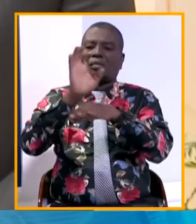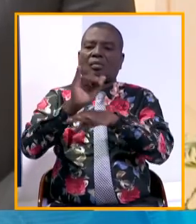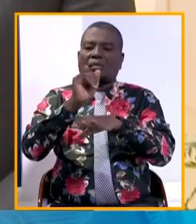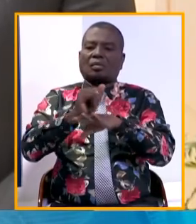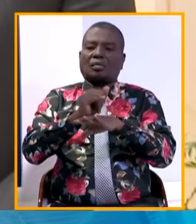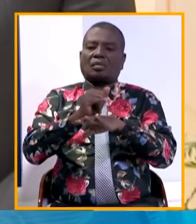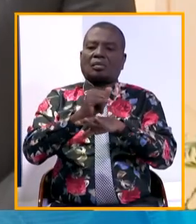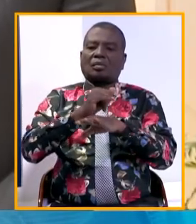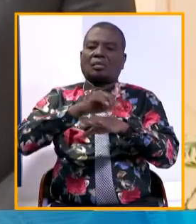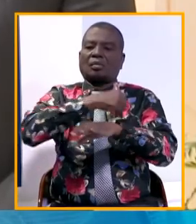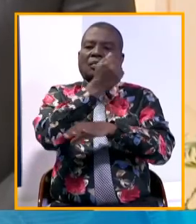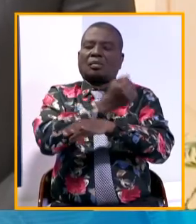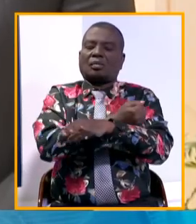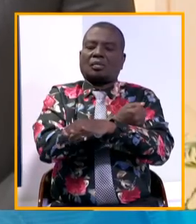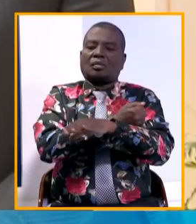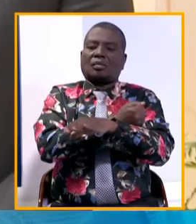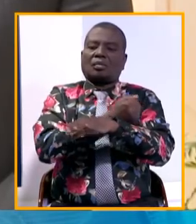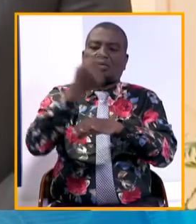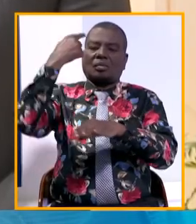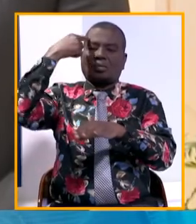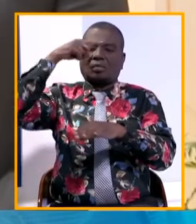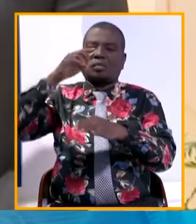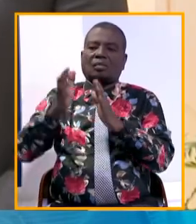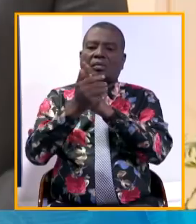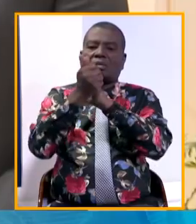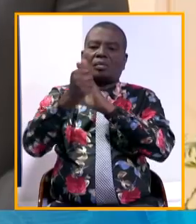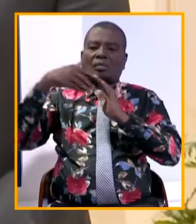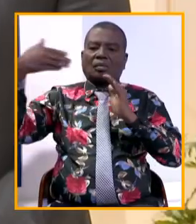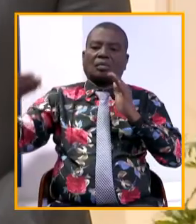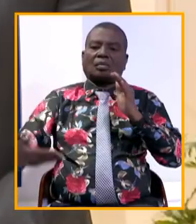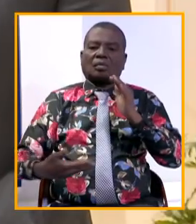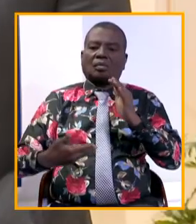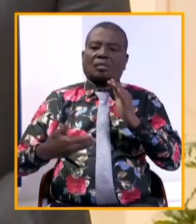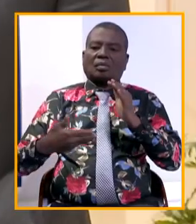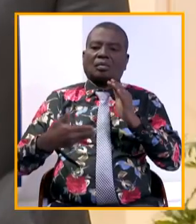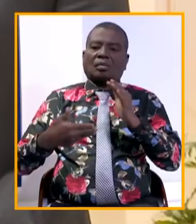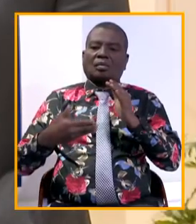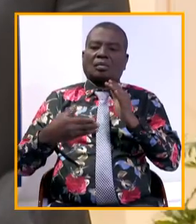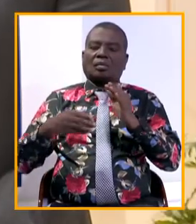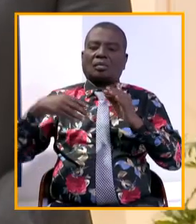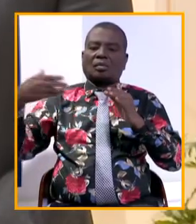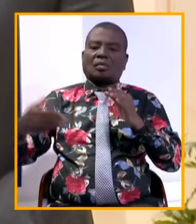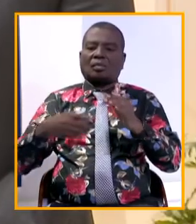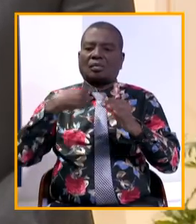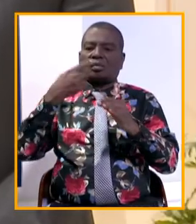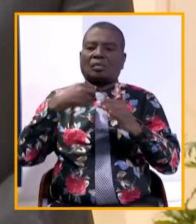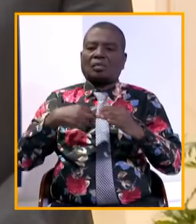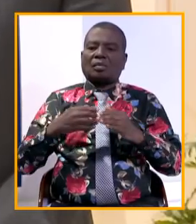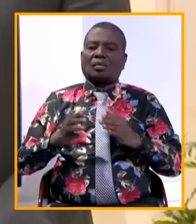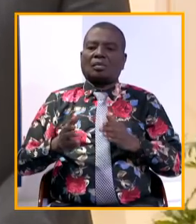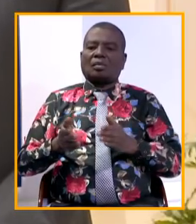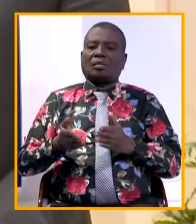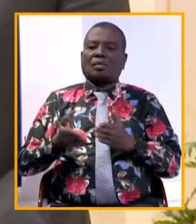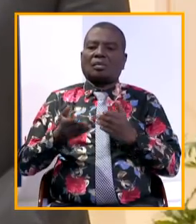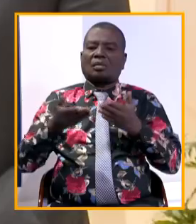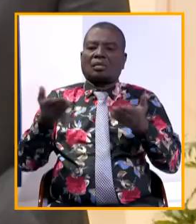à ces autres autorités pour la qualité de l'accueil et l'hospitalité dont j'ai été gratifié depuis mon arrivée